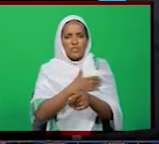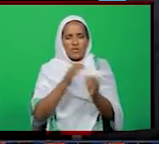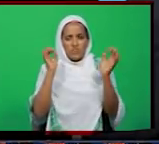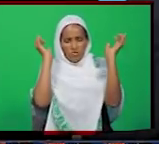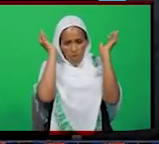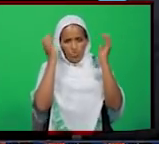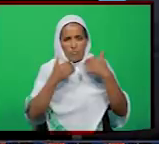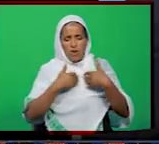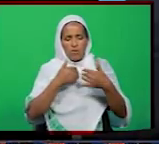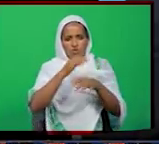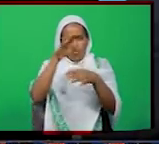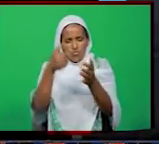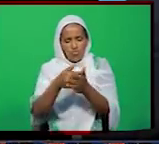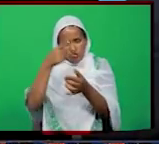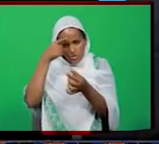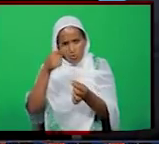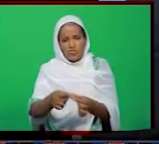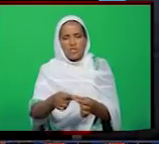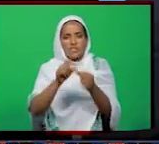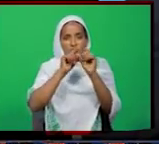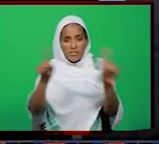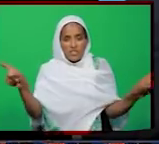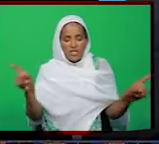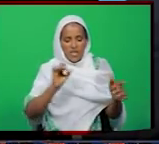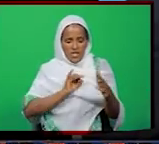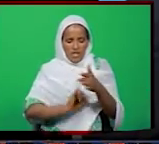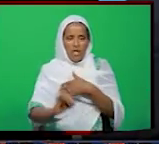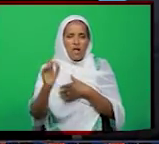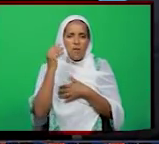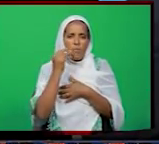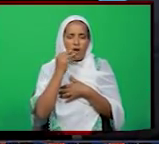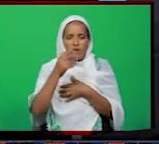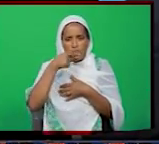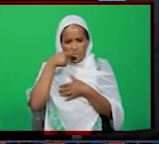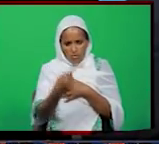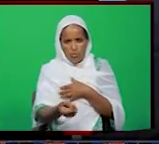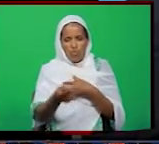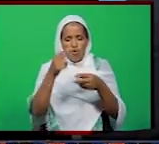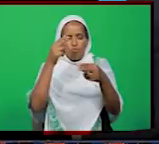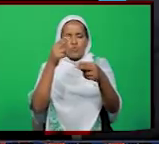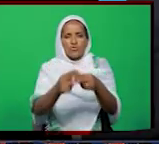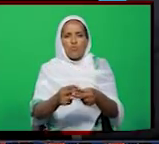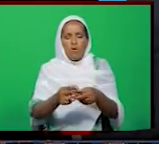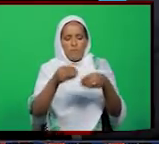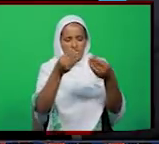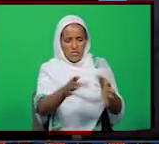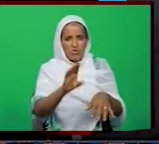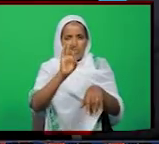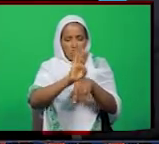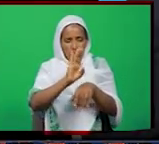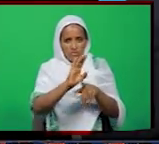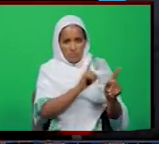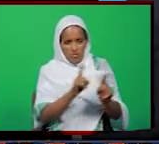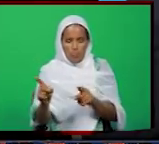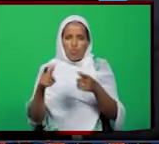ታቦት ባለበት ሁሉ ትታሰባለች። ግን ልደታ ለማርያም ተብሎ በስሟ በተሰየመው ቤተ መቅደስ